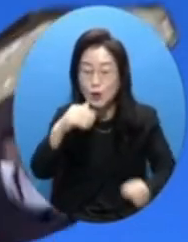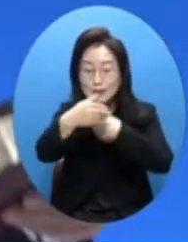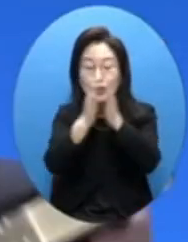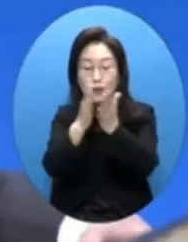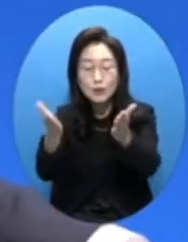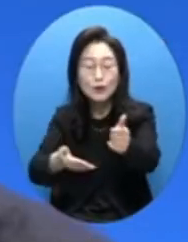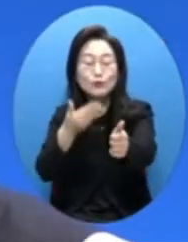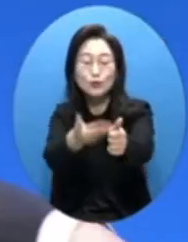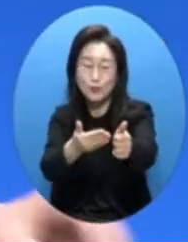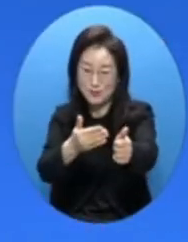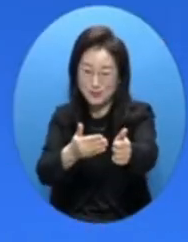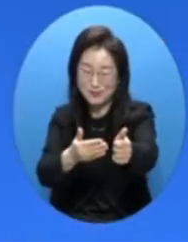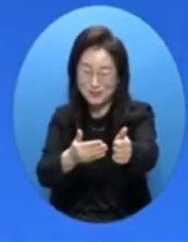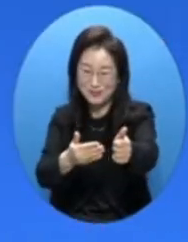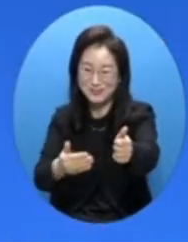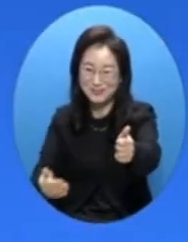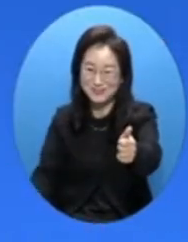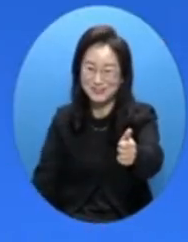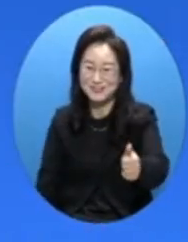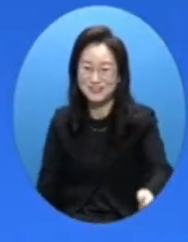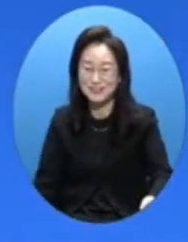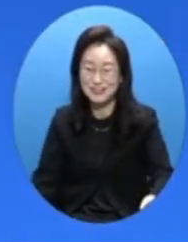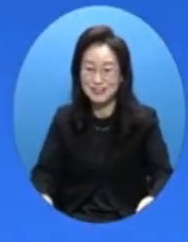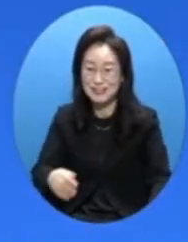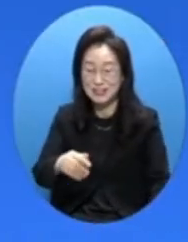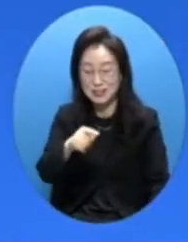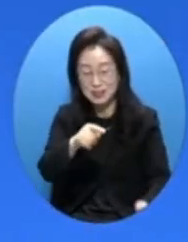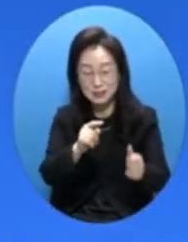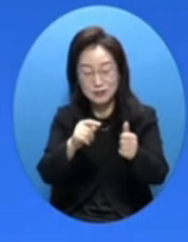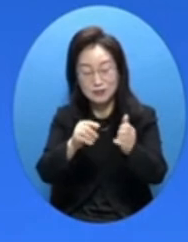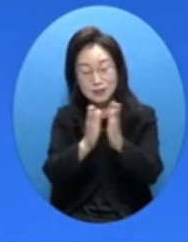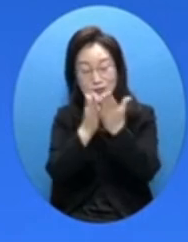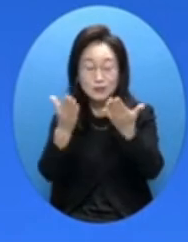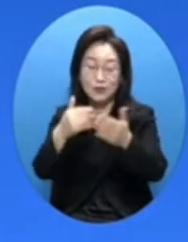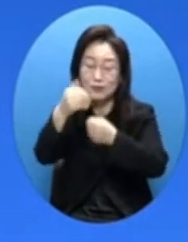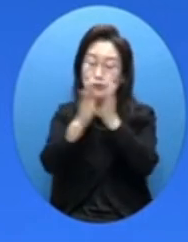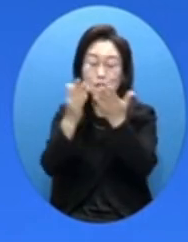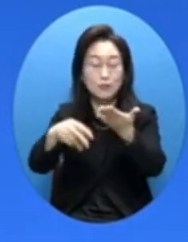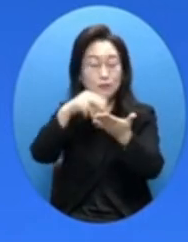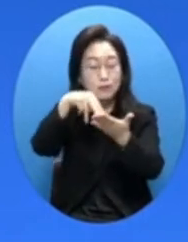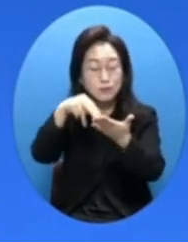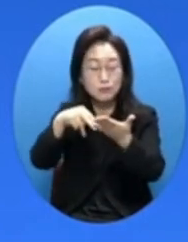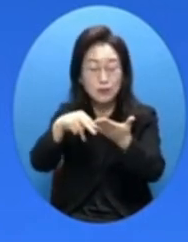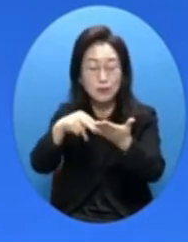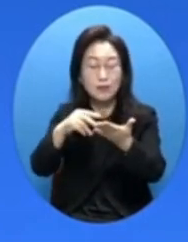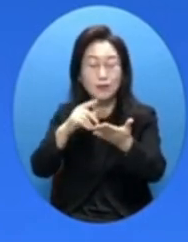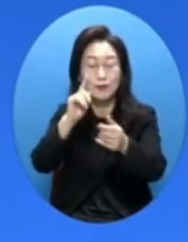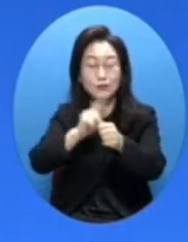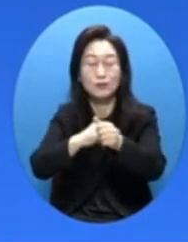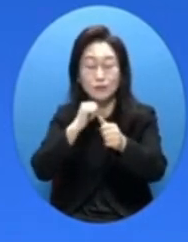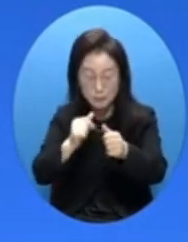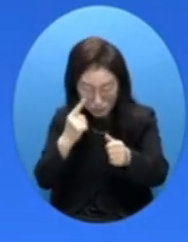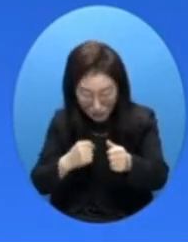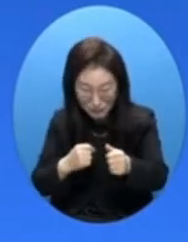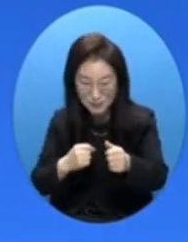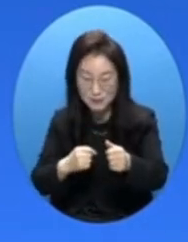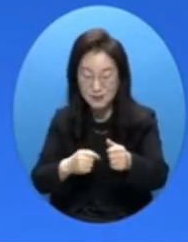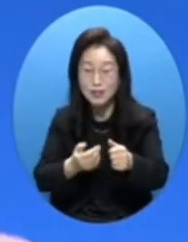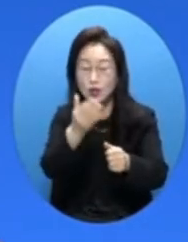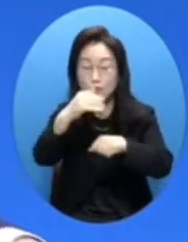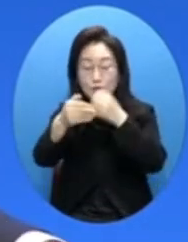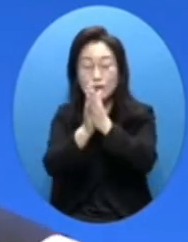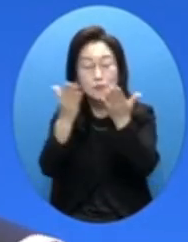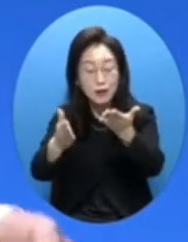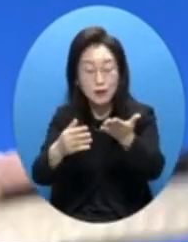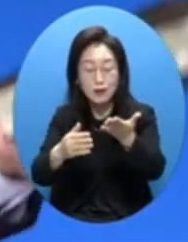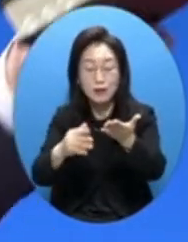하고 주더라고. 그 서집사는 성경책만 펴면 아마 잠이 왔던 모양이에요. 여러분 성경책을 펴면 잠을 깨야지